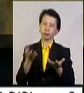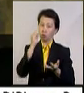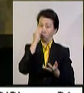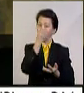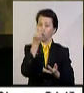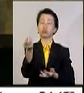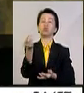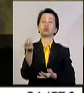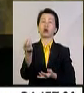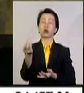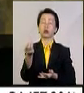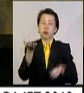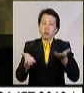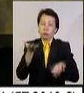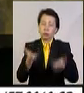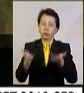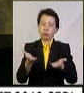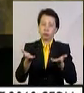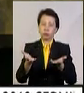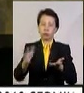yang rendah, mungkin dalam